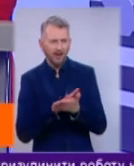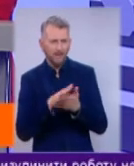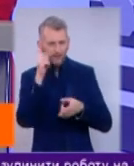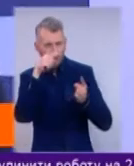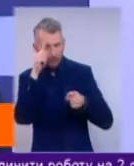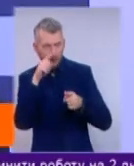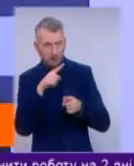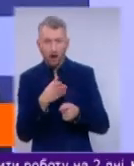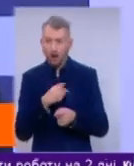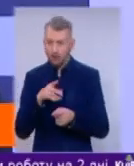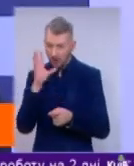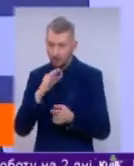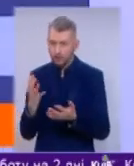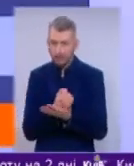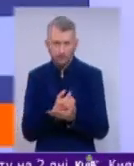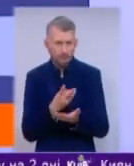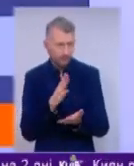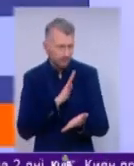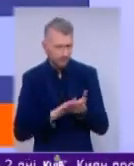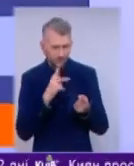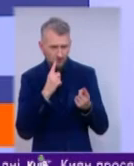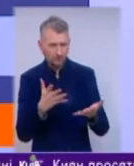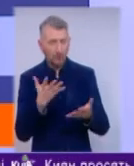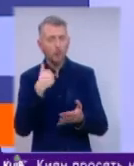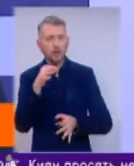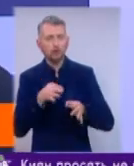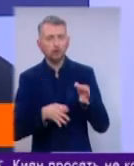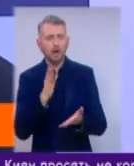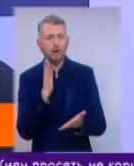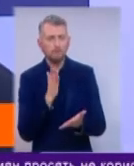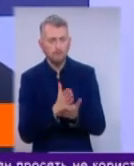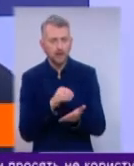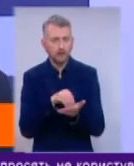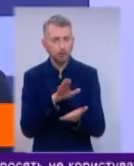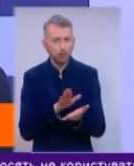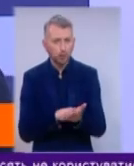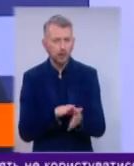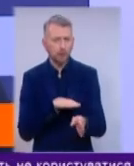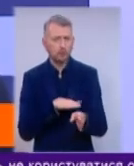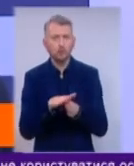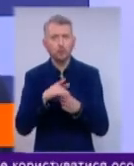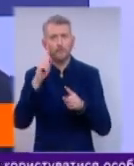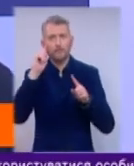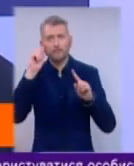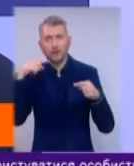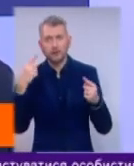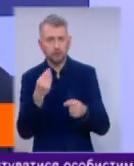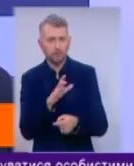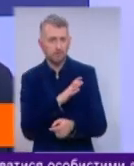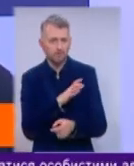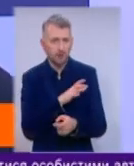обґрунтовані. Так це на поверхні лежить. Ну, коли, наприклад, суддя має задекларовану абсолютно фантастичну майно,